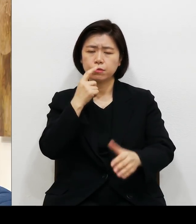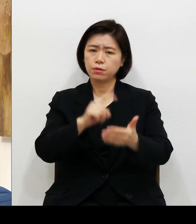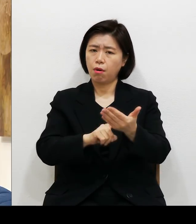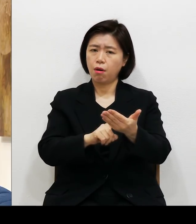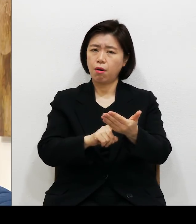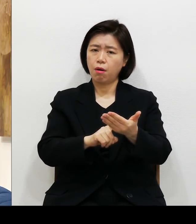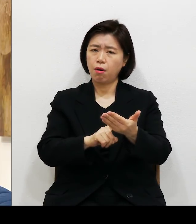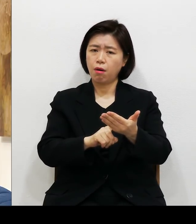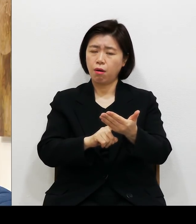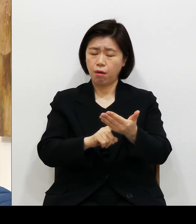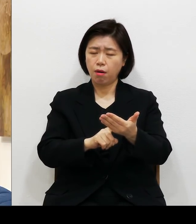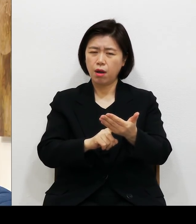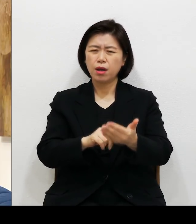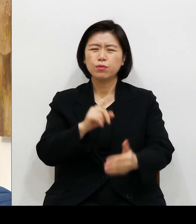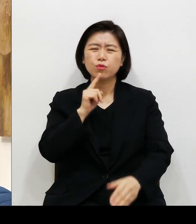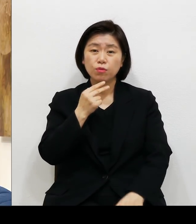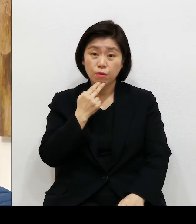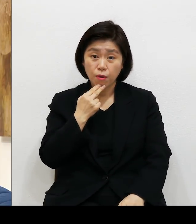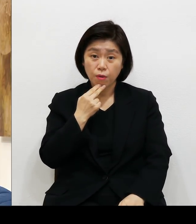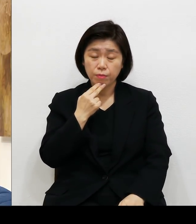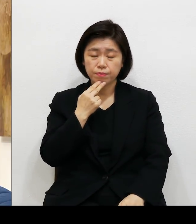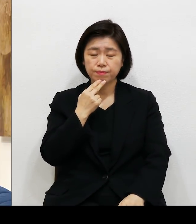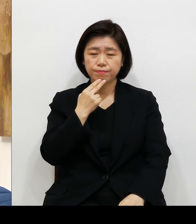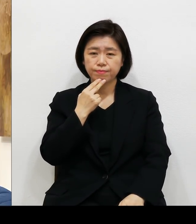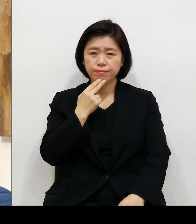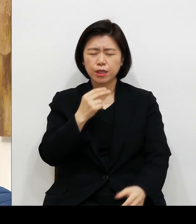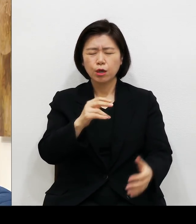잘못된 거 맞아요. 잘못된 네. 거 맞고